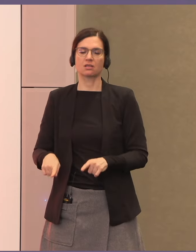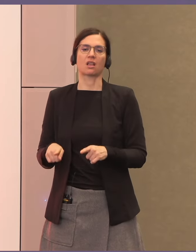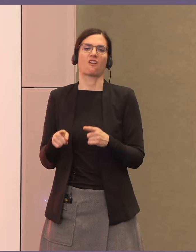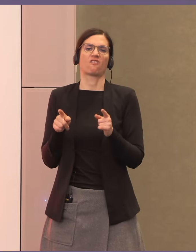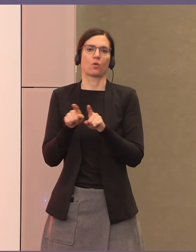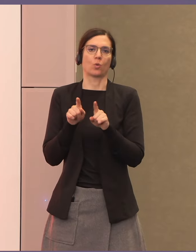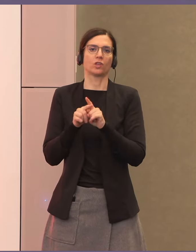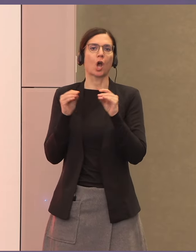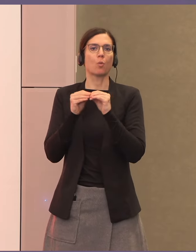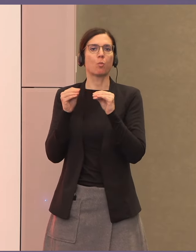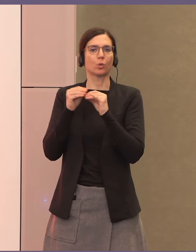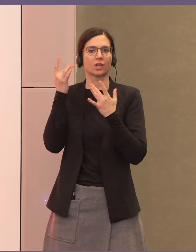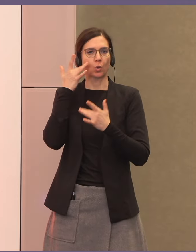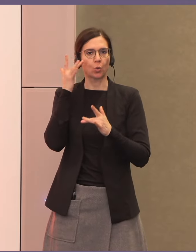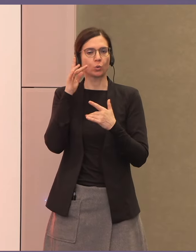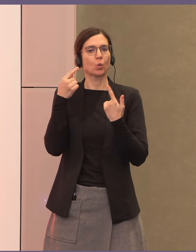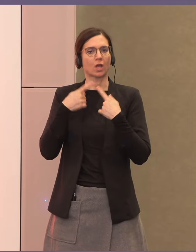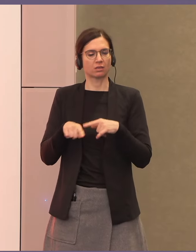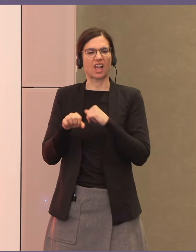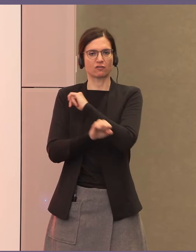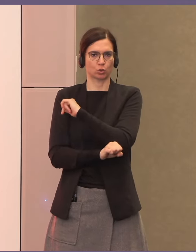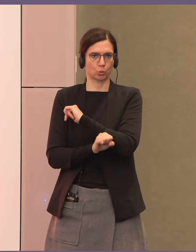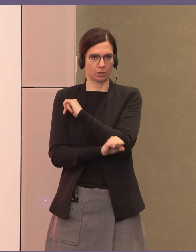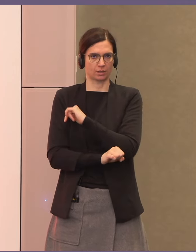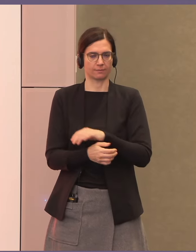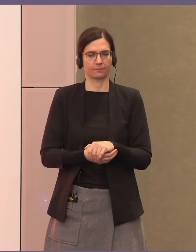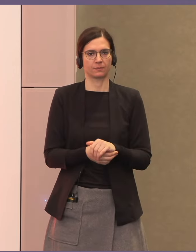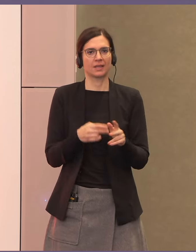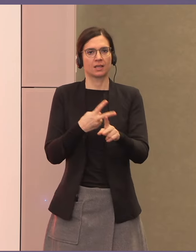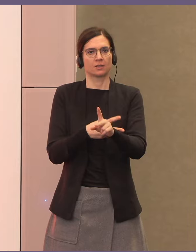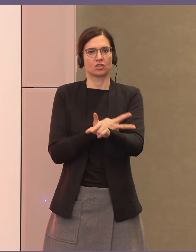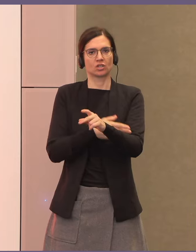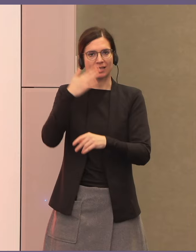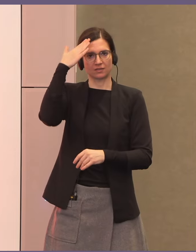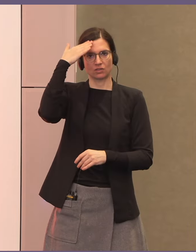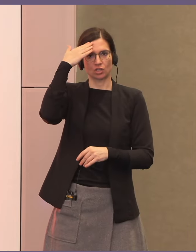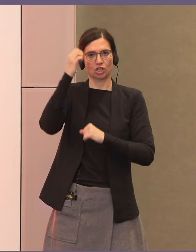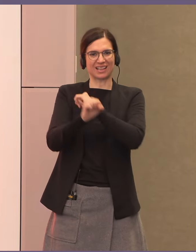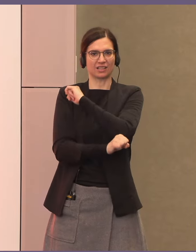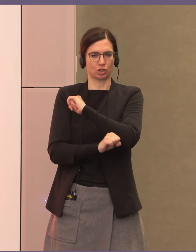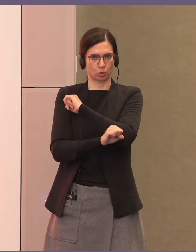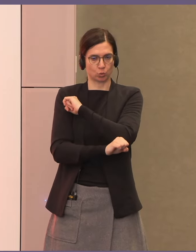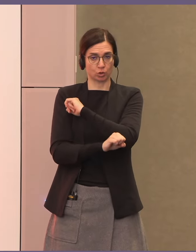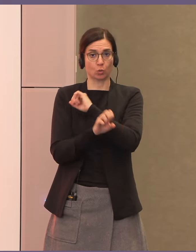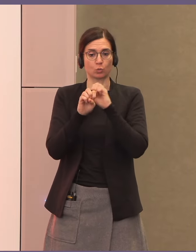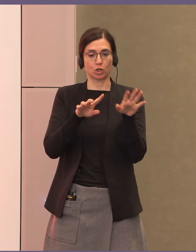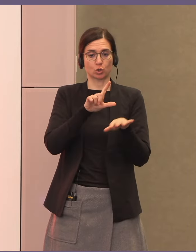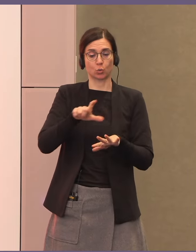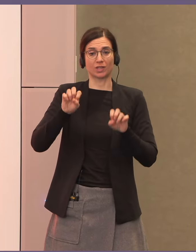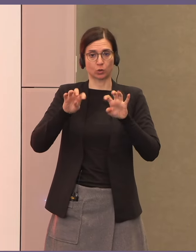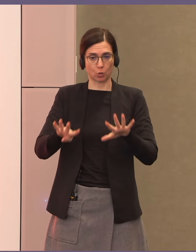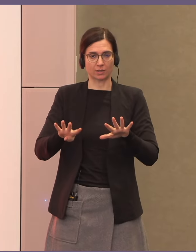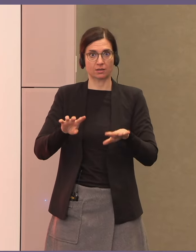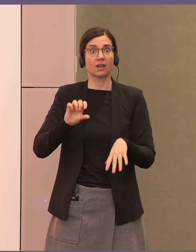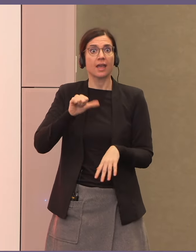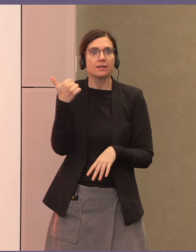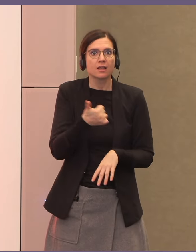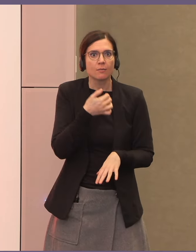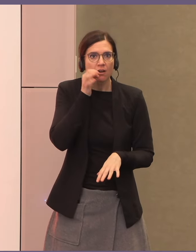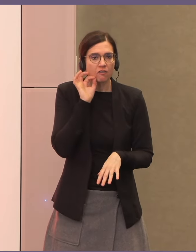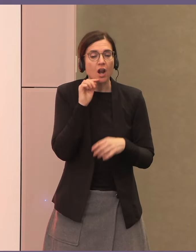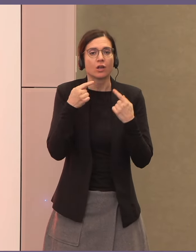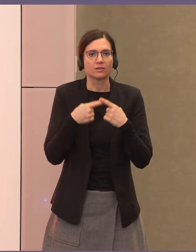die Hochschule für Bodenkultur. Mit der Einführung des staatswissenschaftlichen Studiums 1919 war es den Frauen auch erstmals